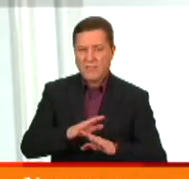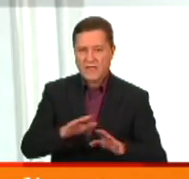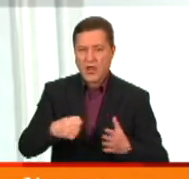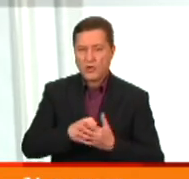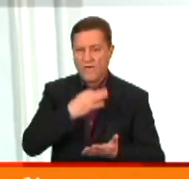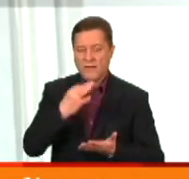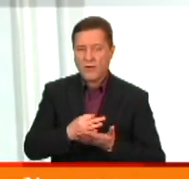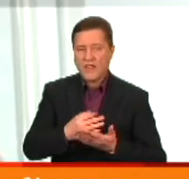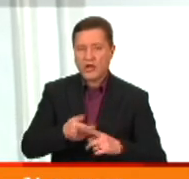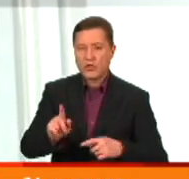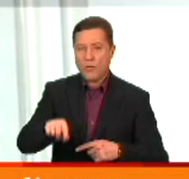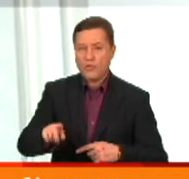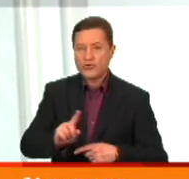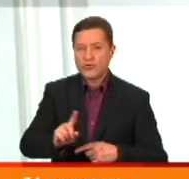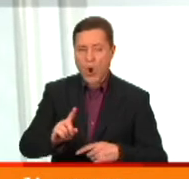що прокуратура